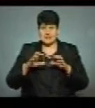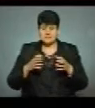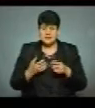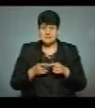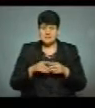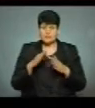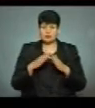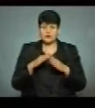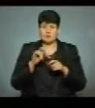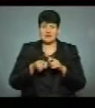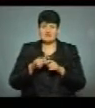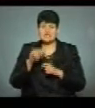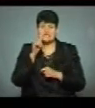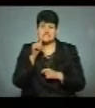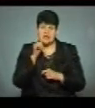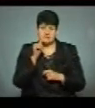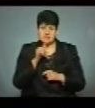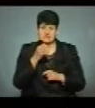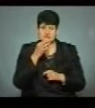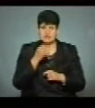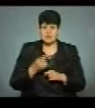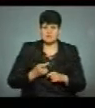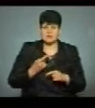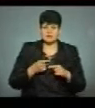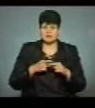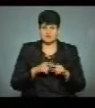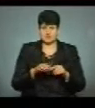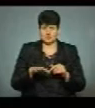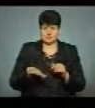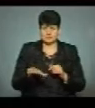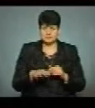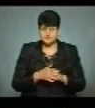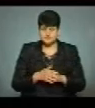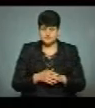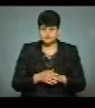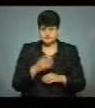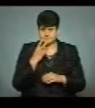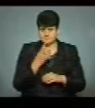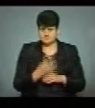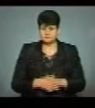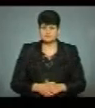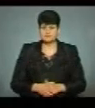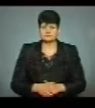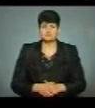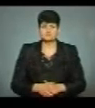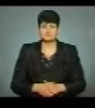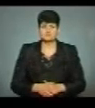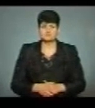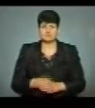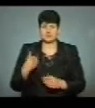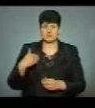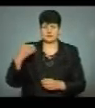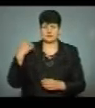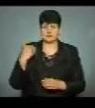будинок перевірять завтра, повідомила майстриня технічної дільниці будинку Галина Іванина. Більше у сюжеті. За моєю